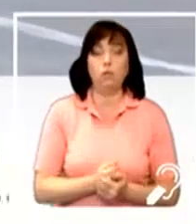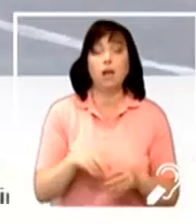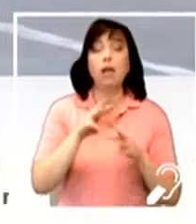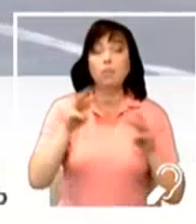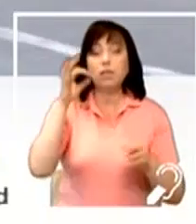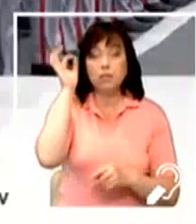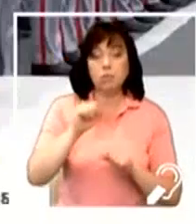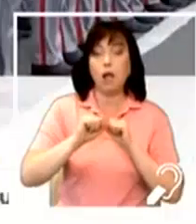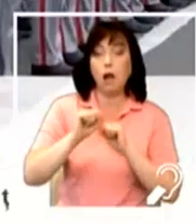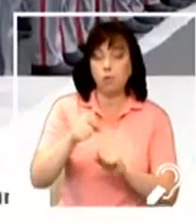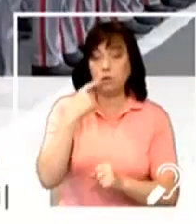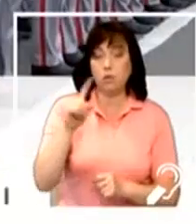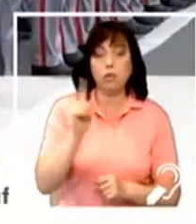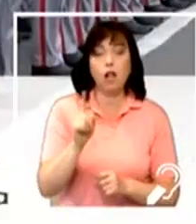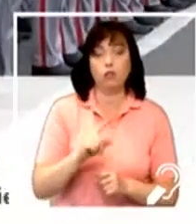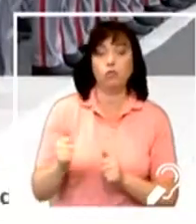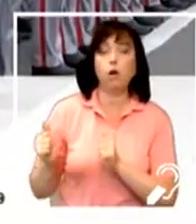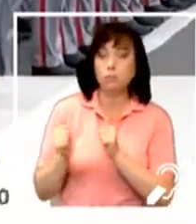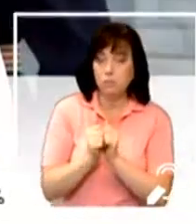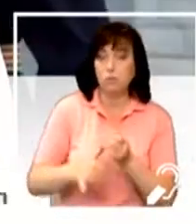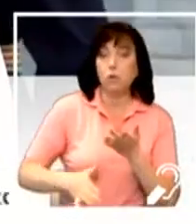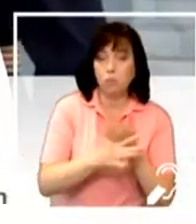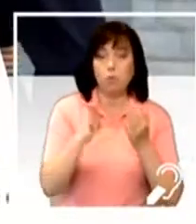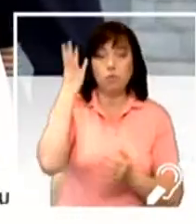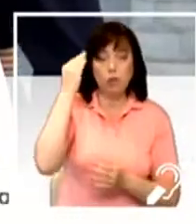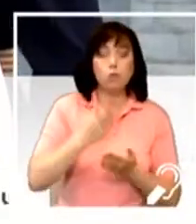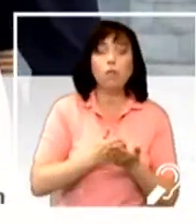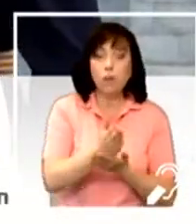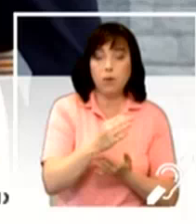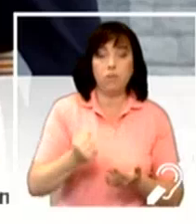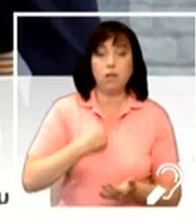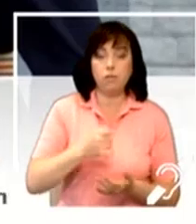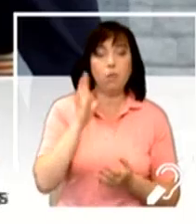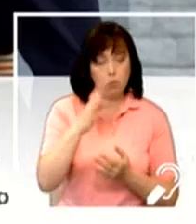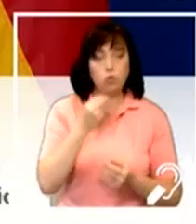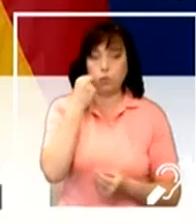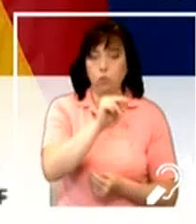Ministrul german al apărării a anunțat că parteneriatul cu Republica Moldova în domeniul militar va fi